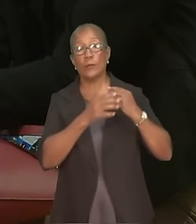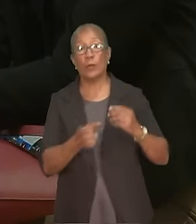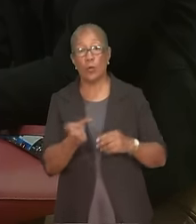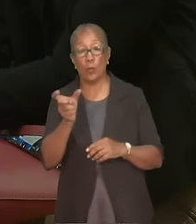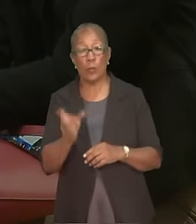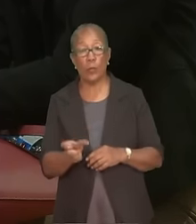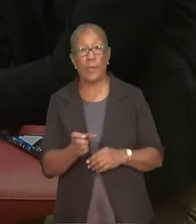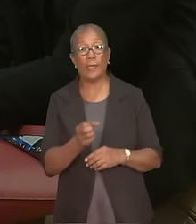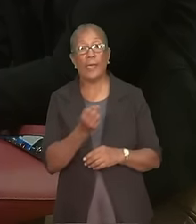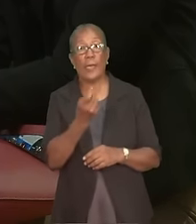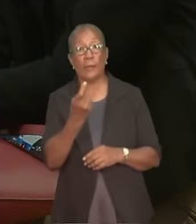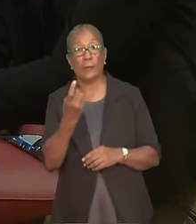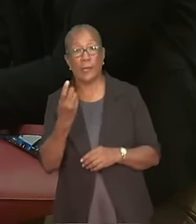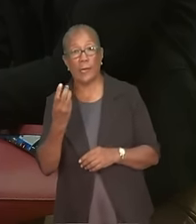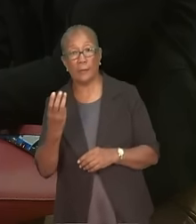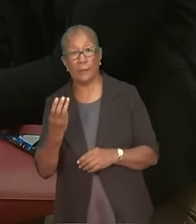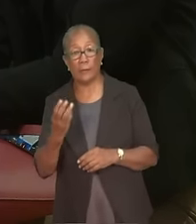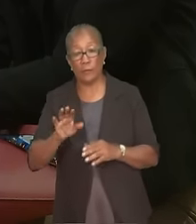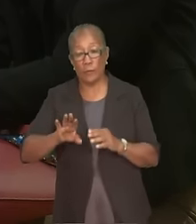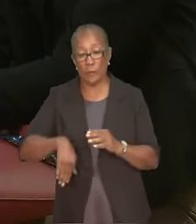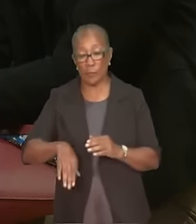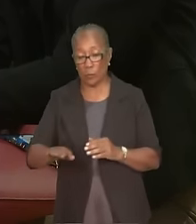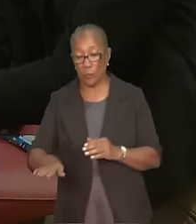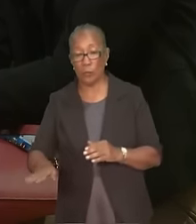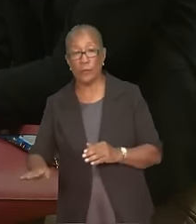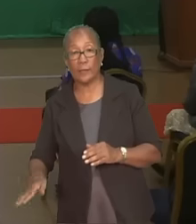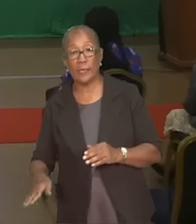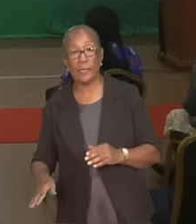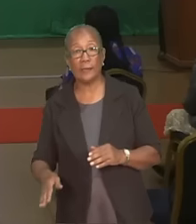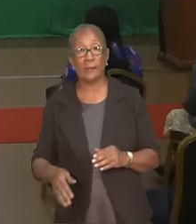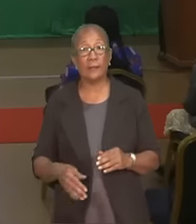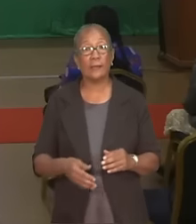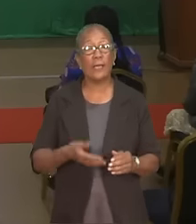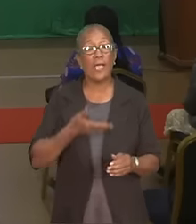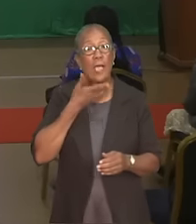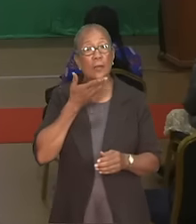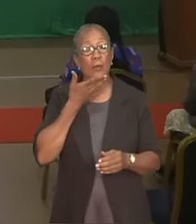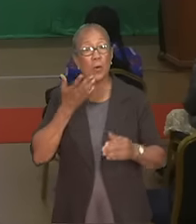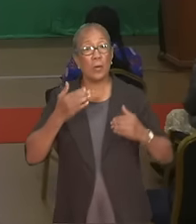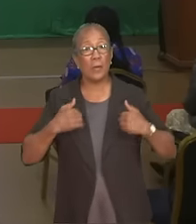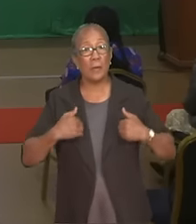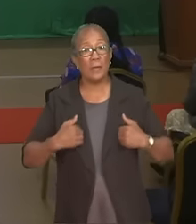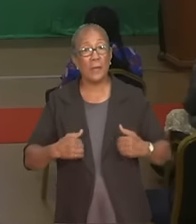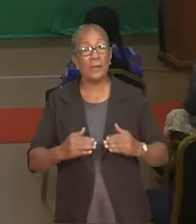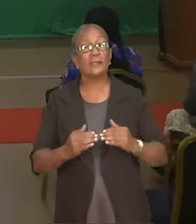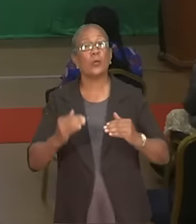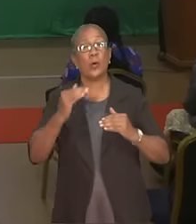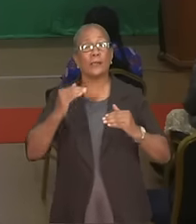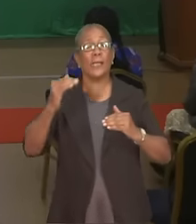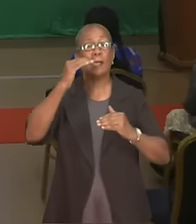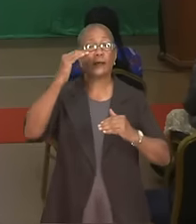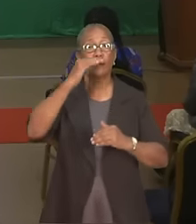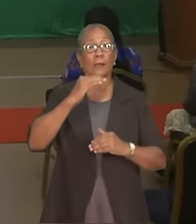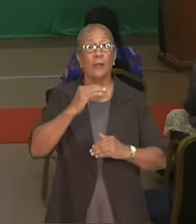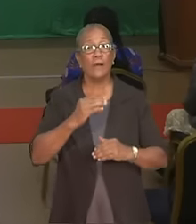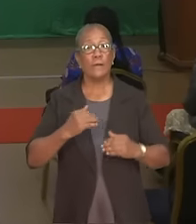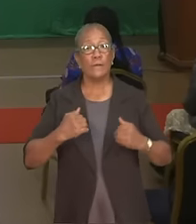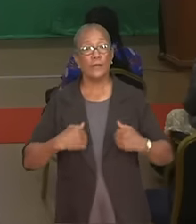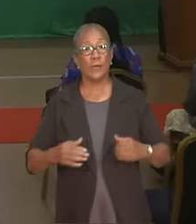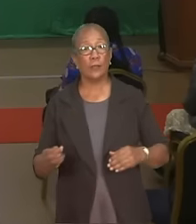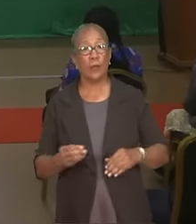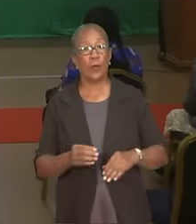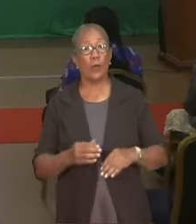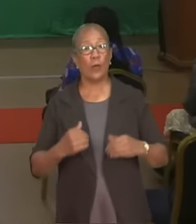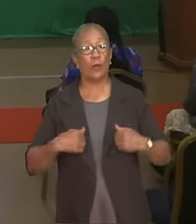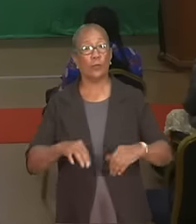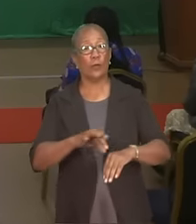aantal vermissingen onder kinderen en jongvolwassenen zien toenemen. Er is al gezegd vanuit volksgezondheid dat er meer aandacht besteed zal